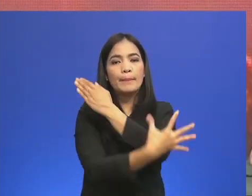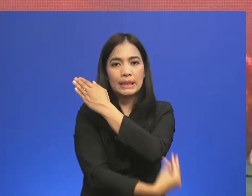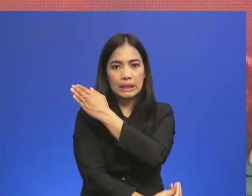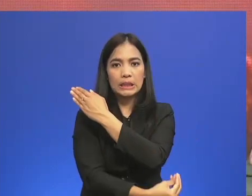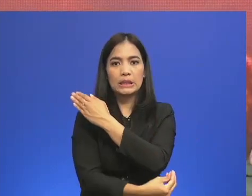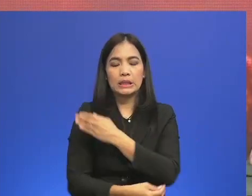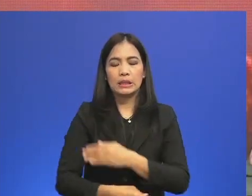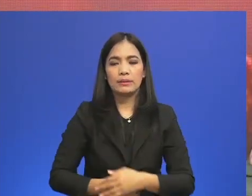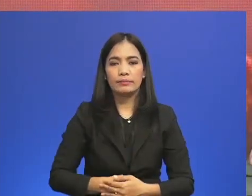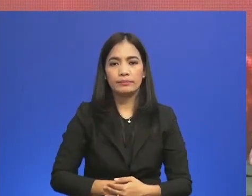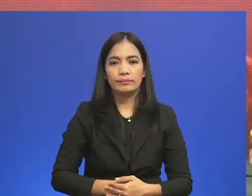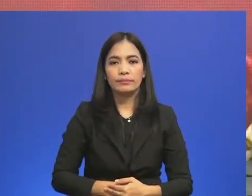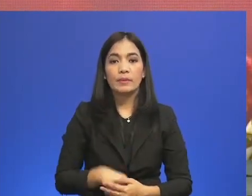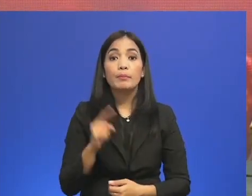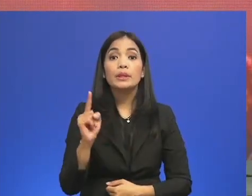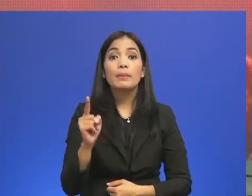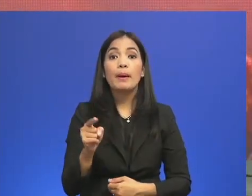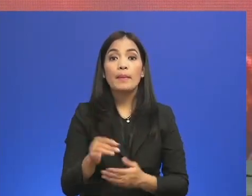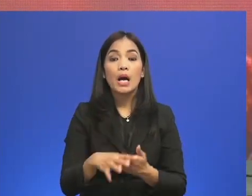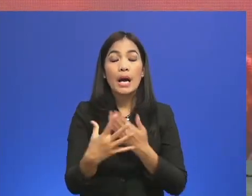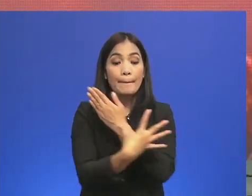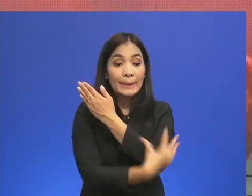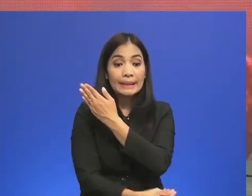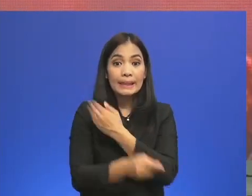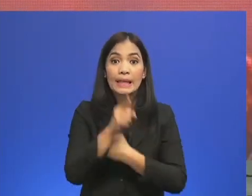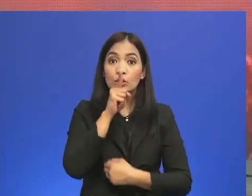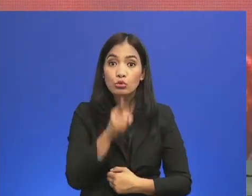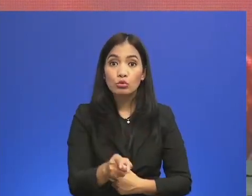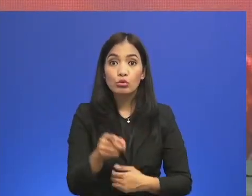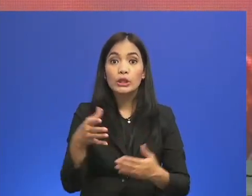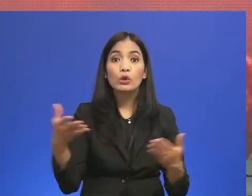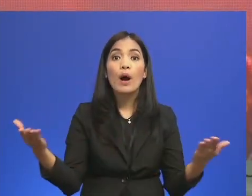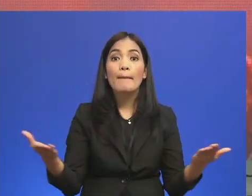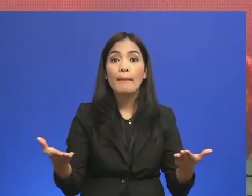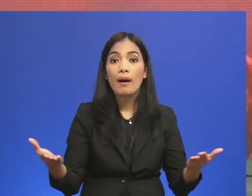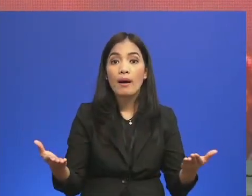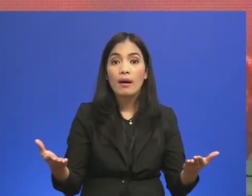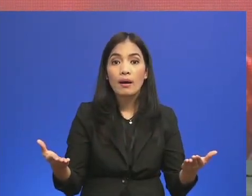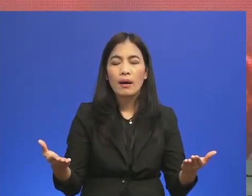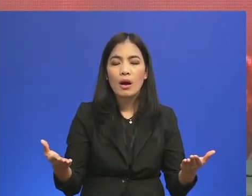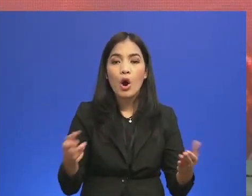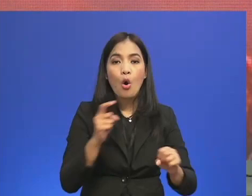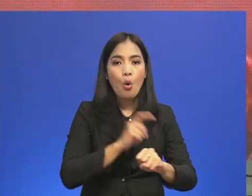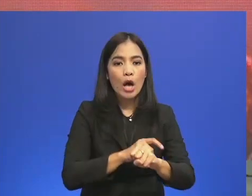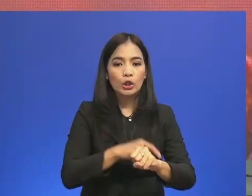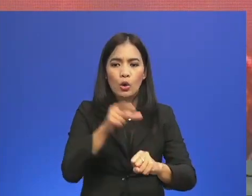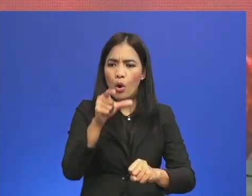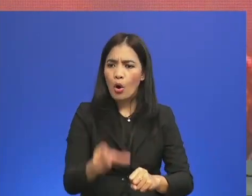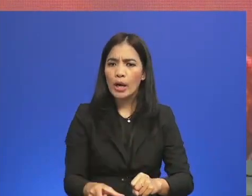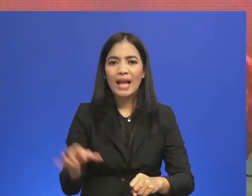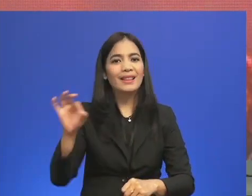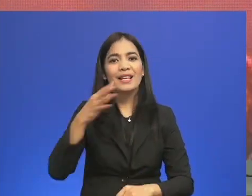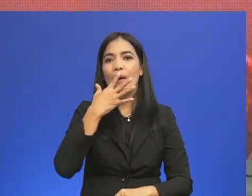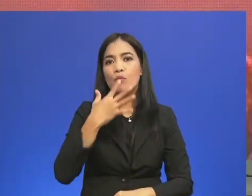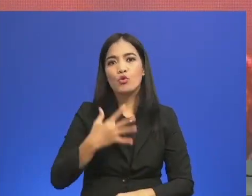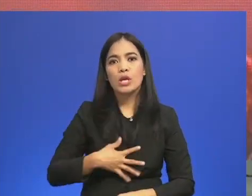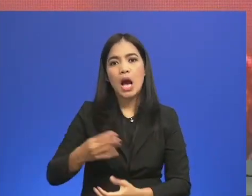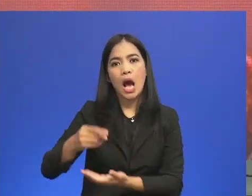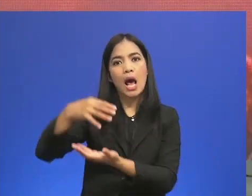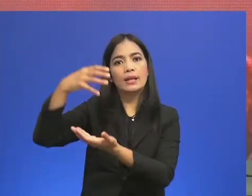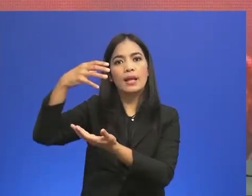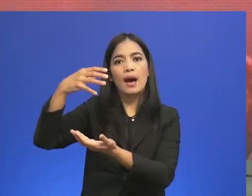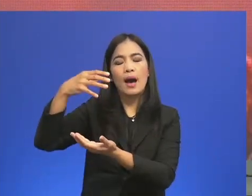maksud saya. Karena kemiskinan yang sesungguhnya adalah ketika seseorang tidak memiliki